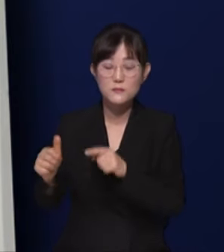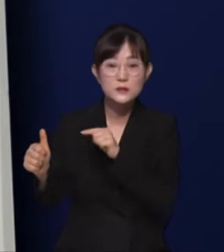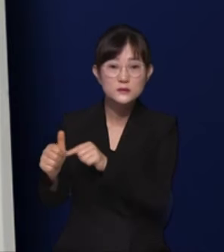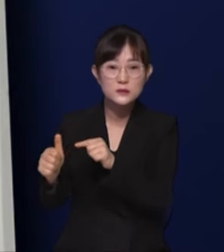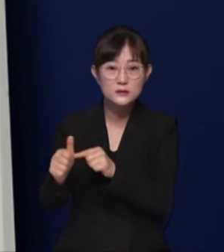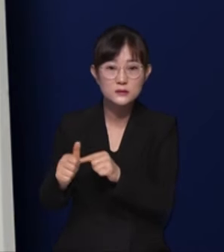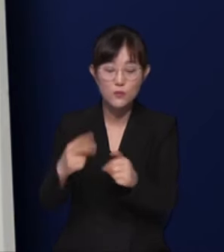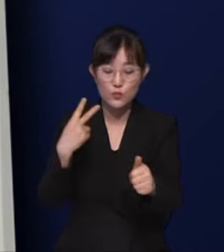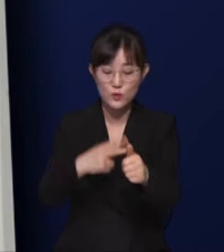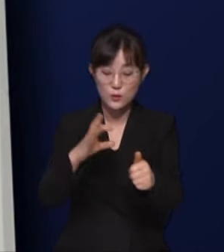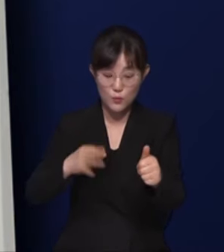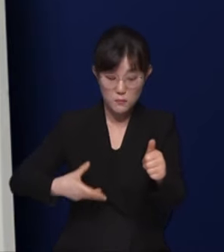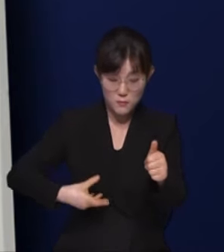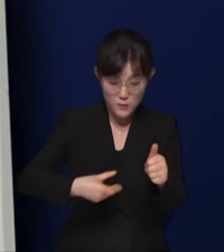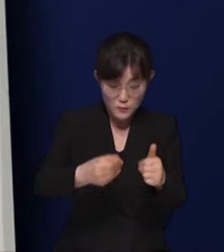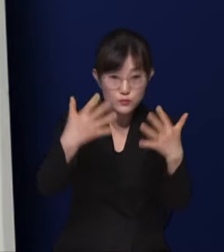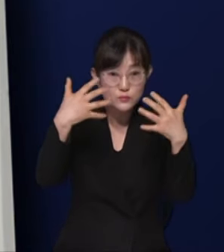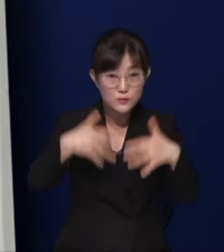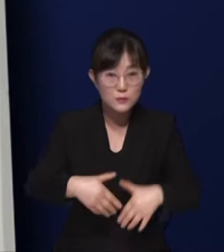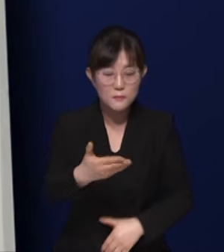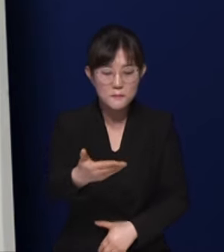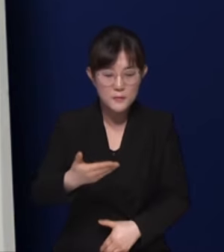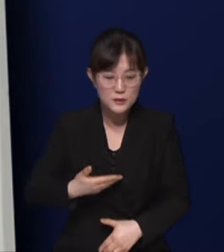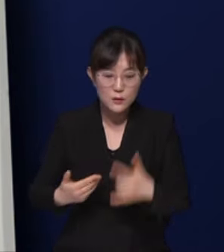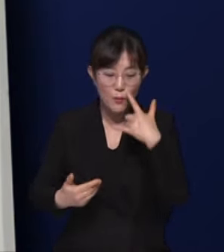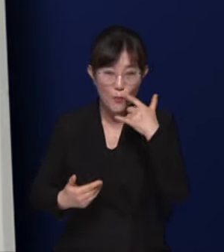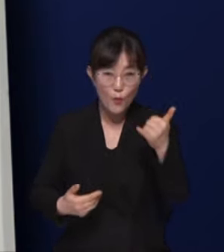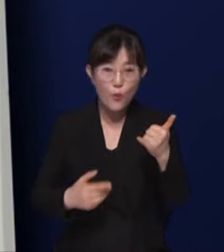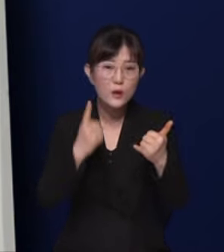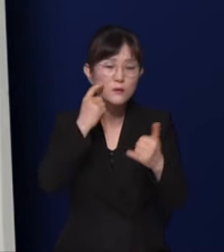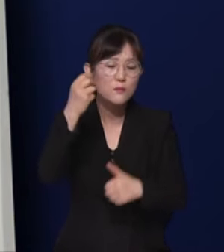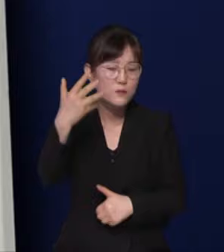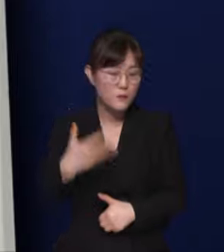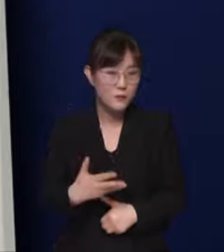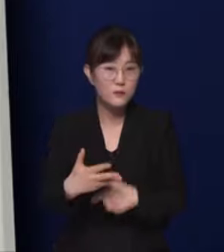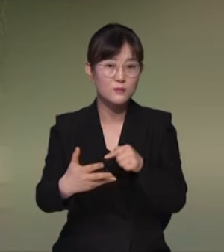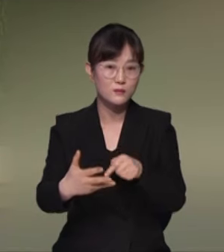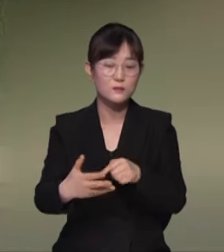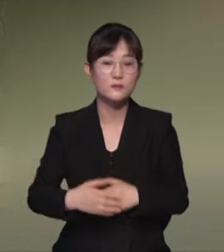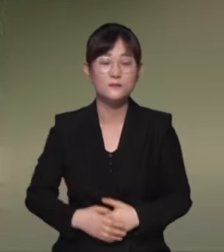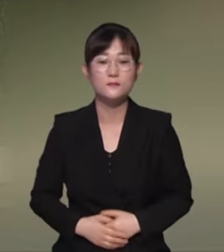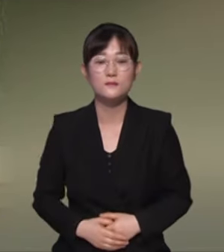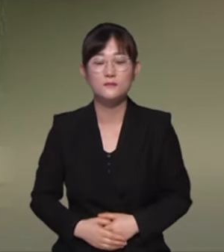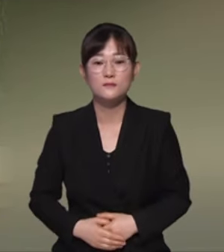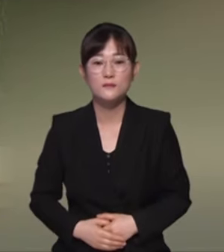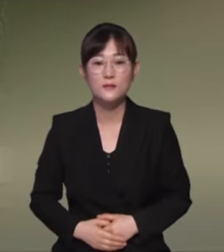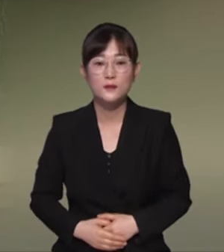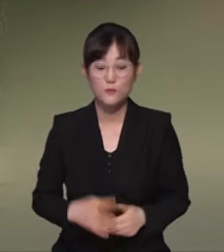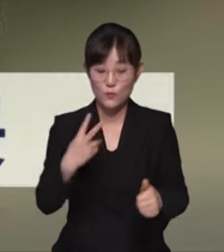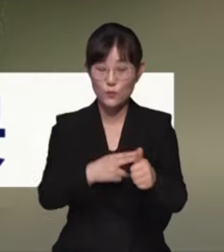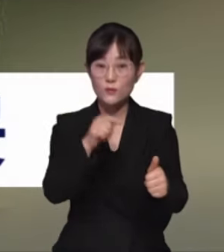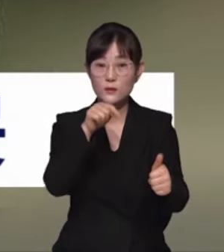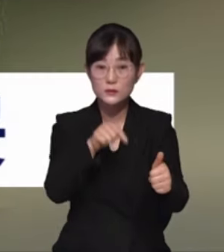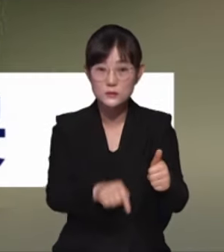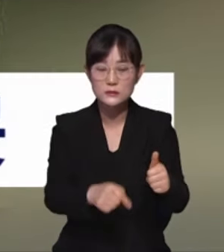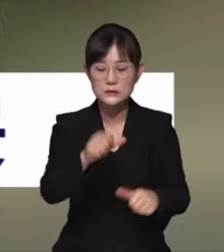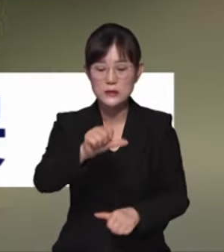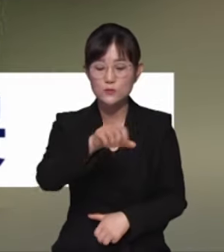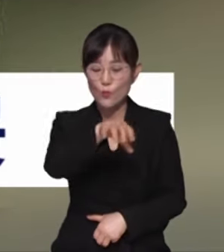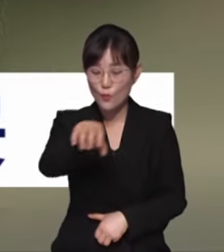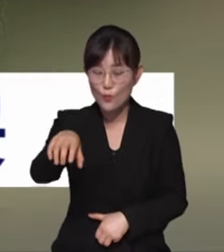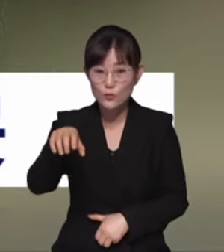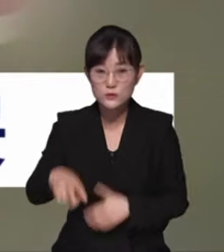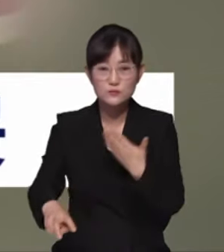교사에게 돈을 빌려주는 조건으로 넘겨받은 부모들의 연락처를 보고 협박 전화를 했습니다. 해당 교사는 최소 5곳의